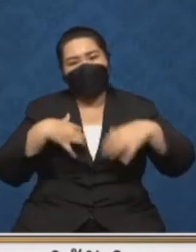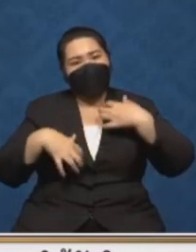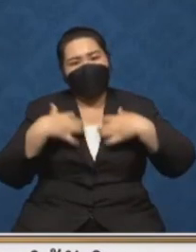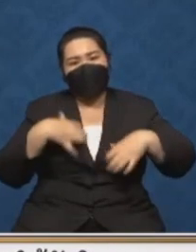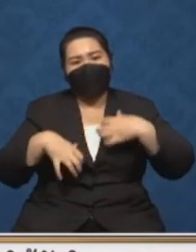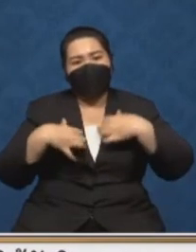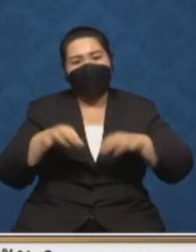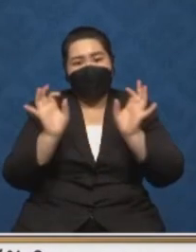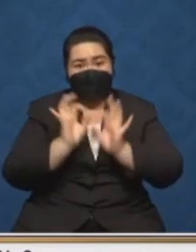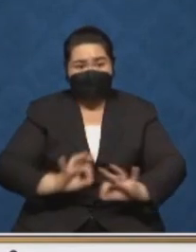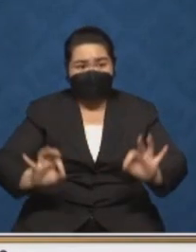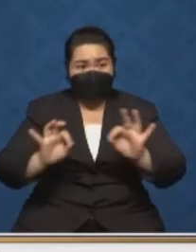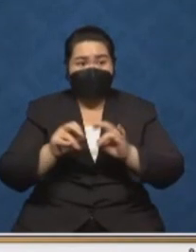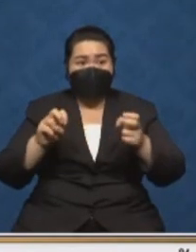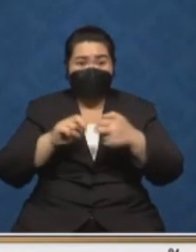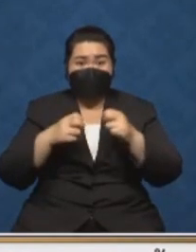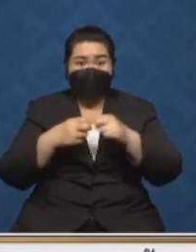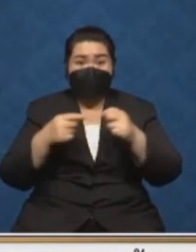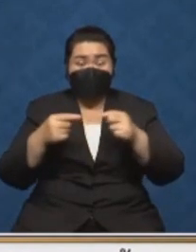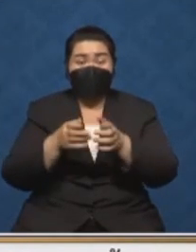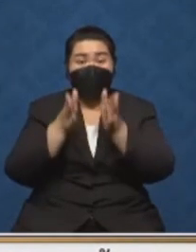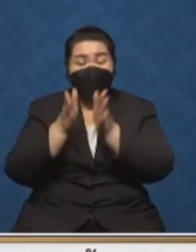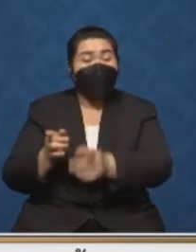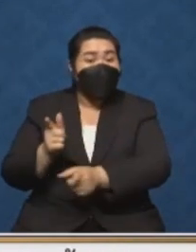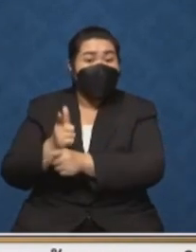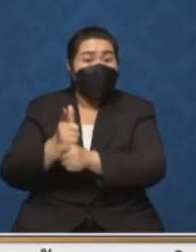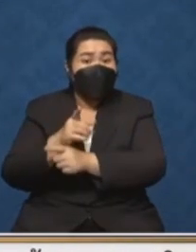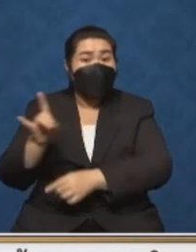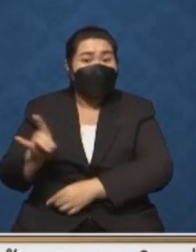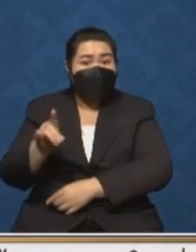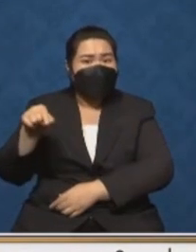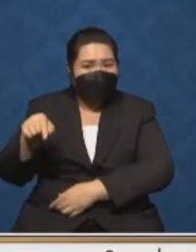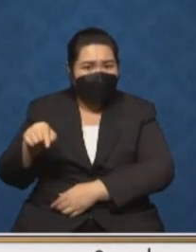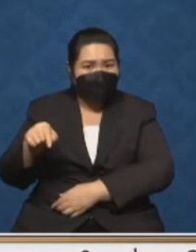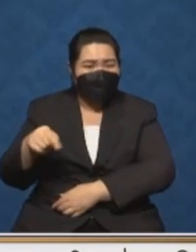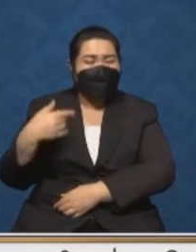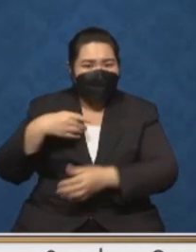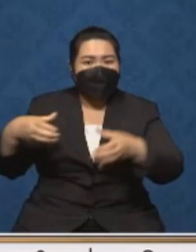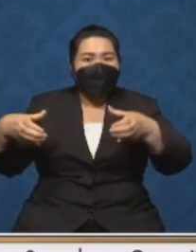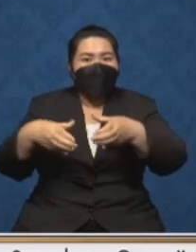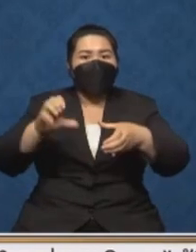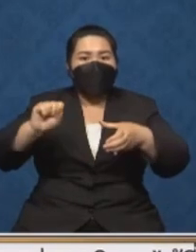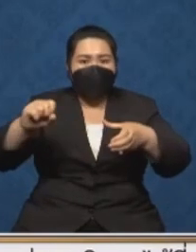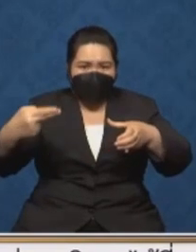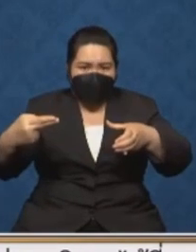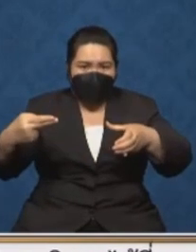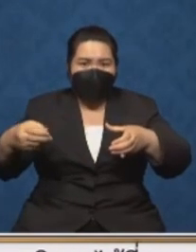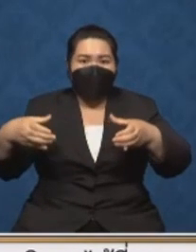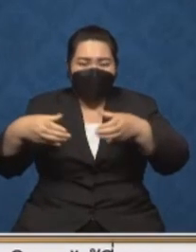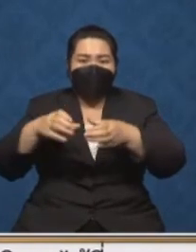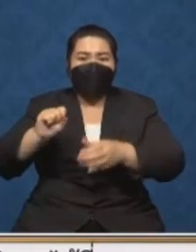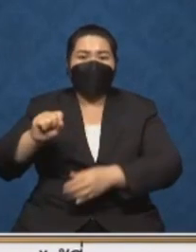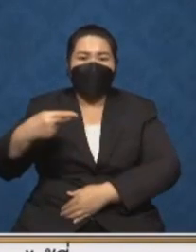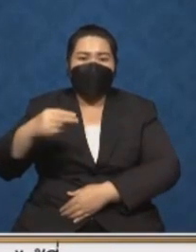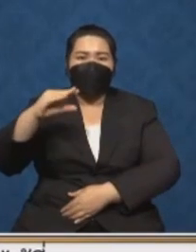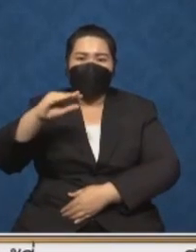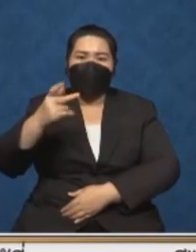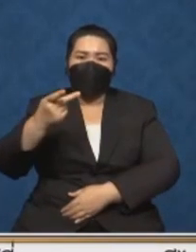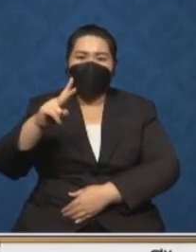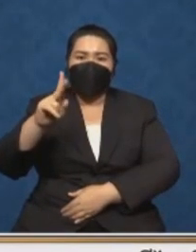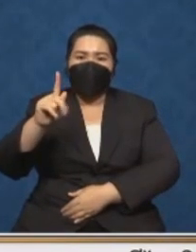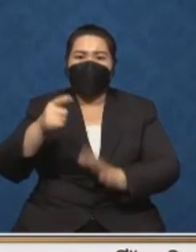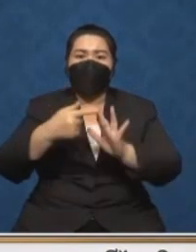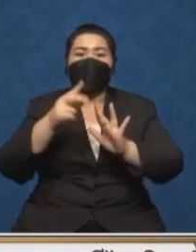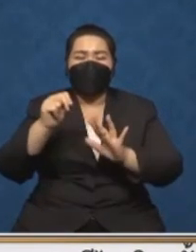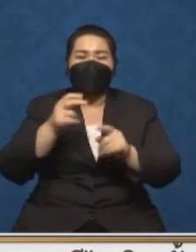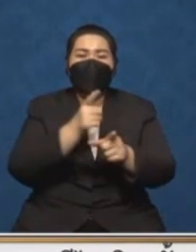โดยเพราะกุ่มเกษตกร ซึ่งตั้งสหกร เขียรว่สหกร โคขุนผลยัคำ ท่านประ